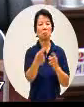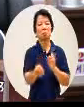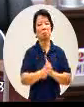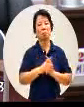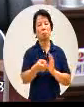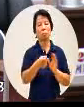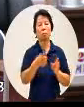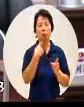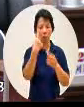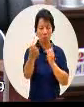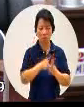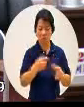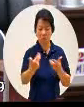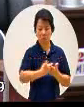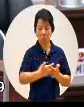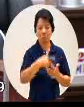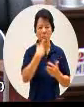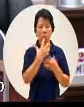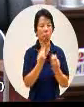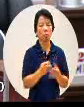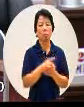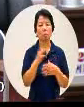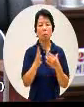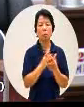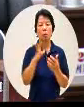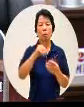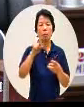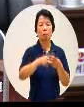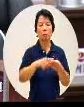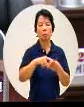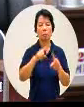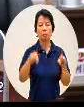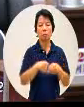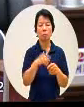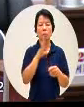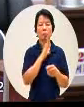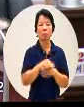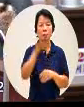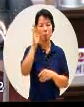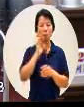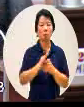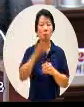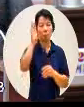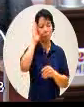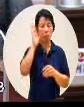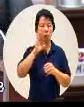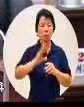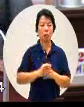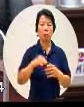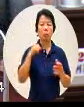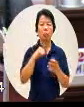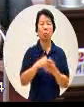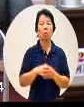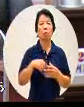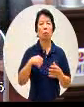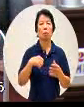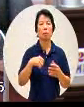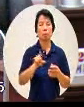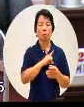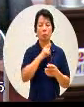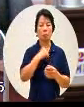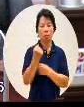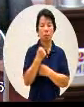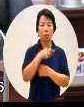我最近嚇了一跳有一個人居然把我的主張拿去用叫胡志強交通局長不知道你知不知道他本來